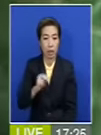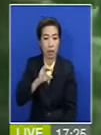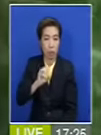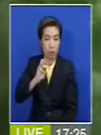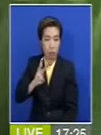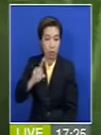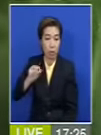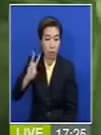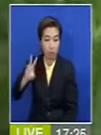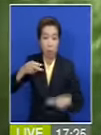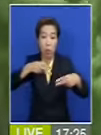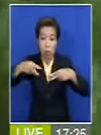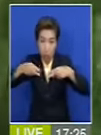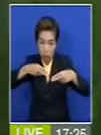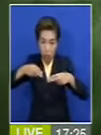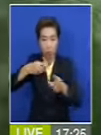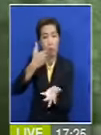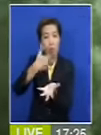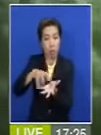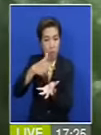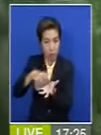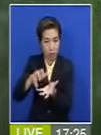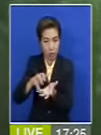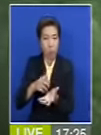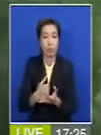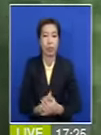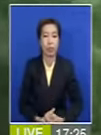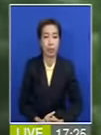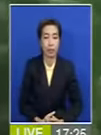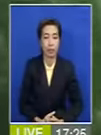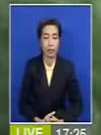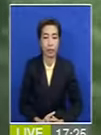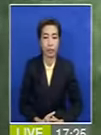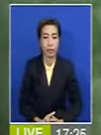ารินถ่ายภาพอนุรักษ์เพ็ญสวัสดิ์พิกัดข่าวนาว26รายงาน